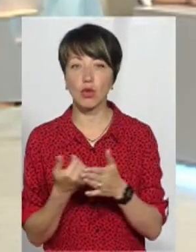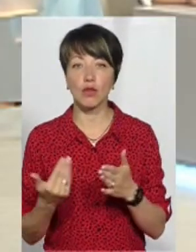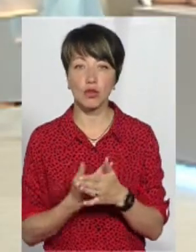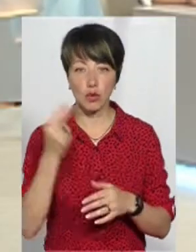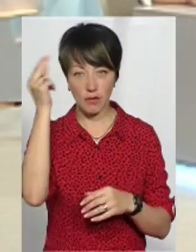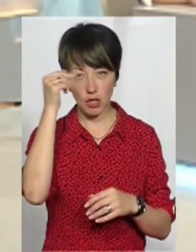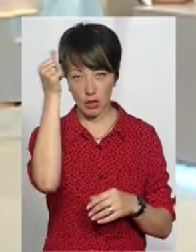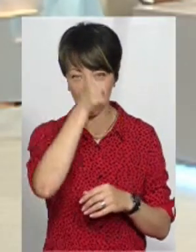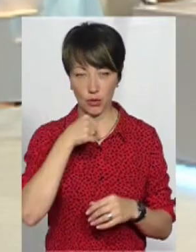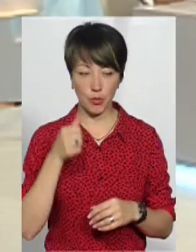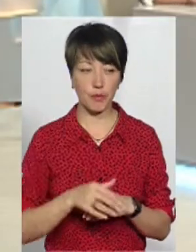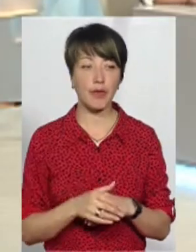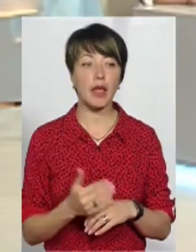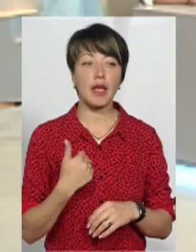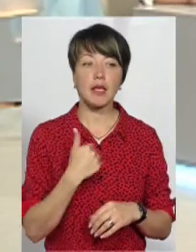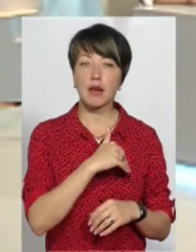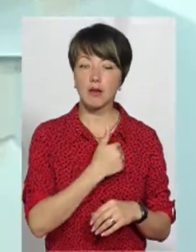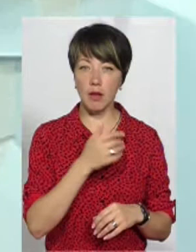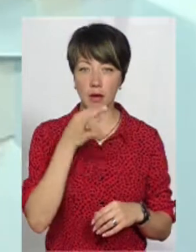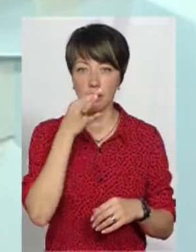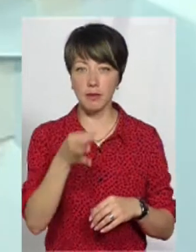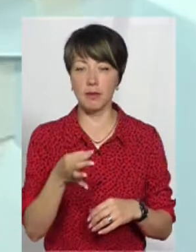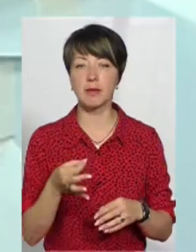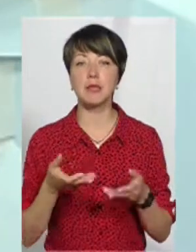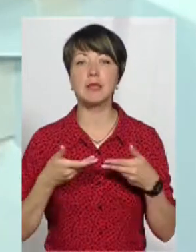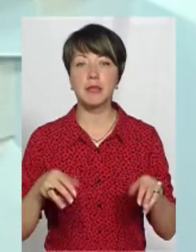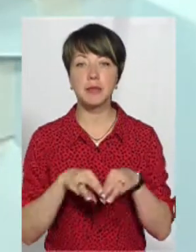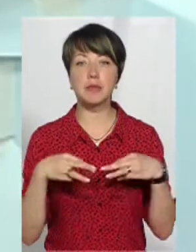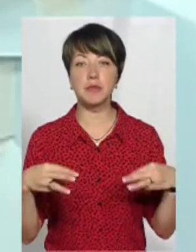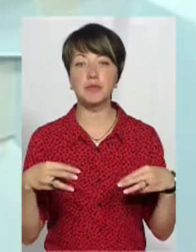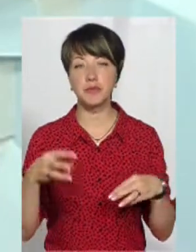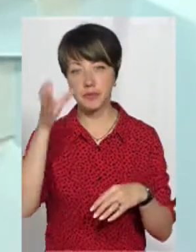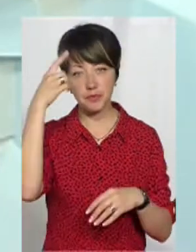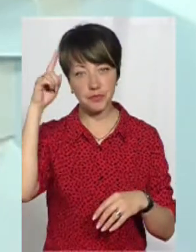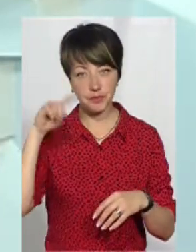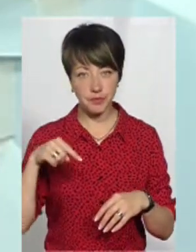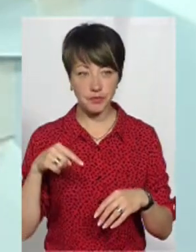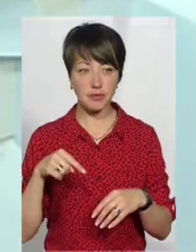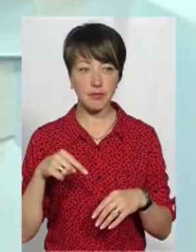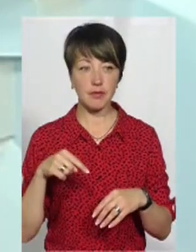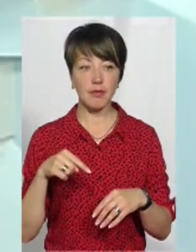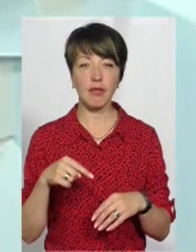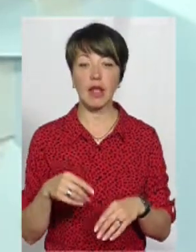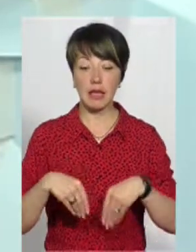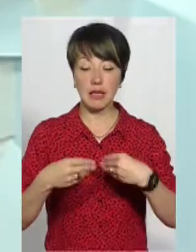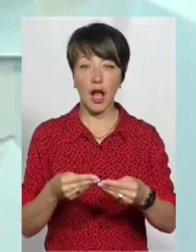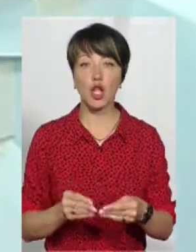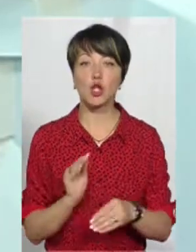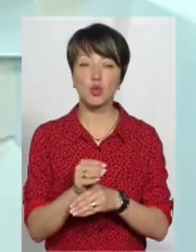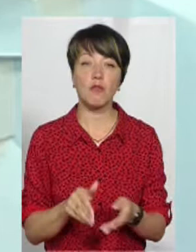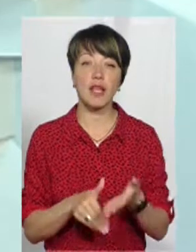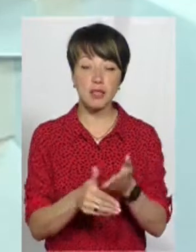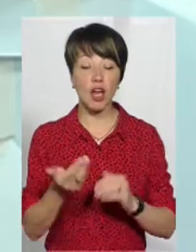нового навчального року. Я хочу сказати, що ми, як Міністерство освіти і науки, відпустили цю субвенцію значно раніше цього